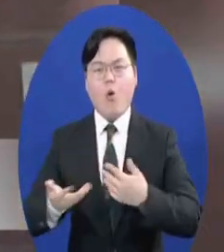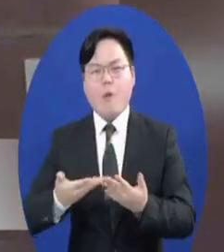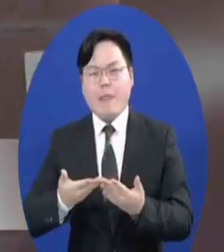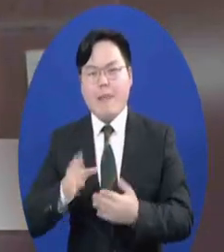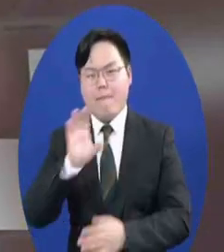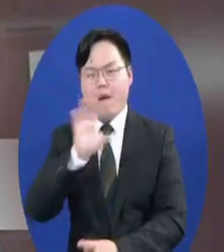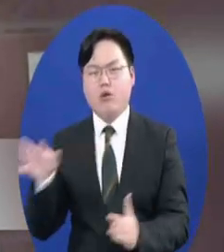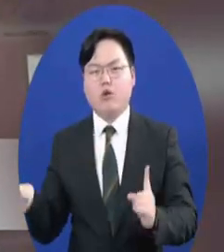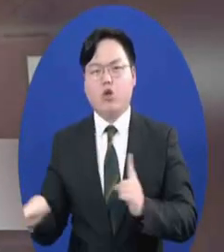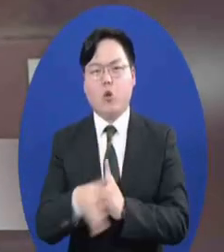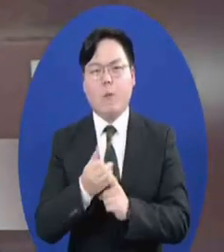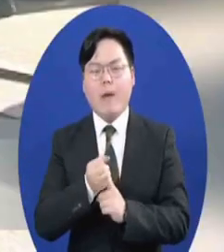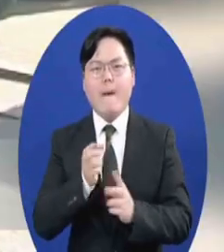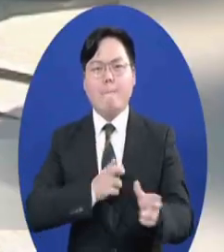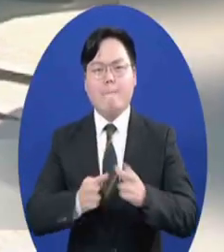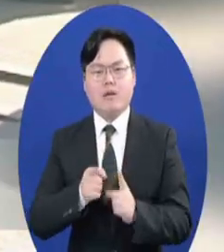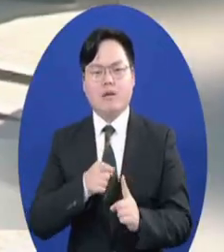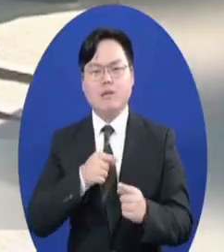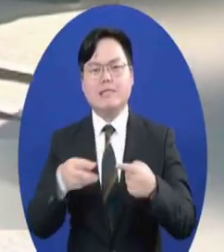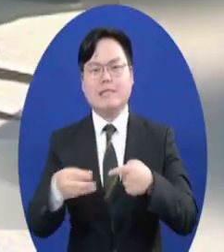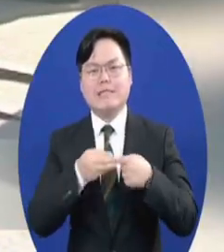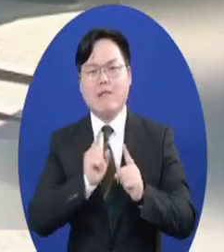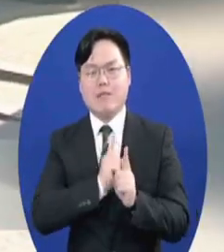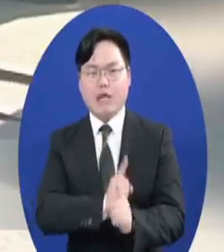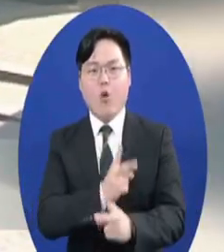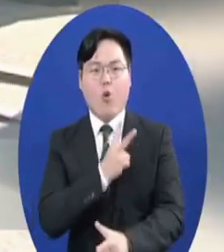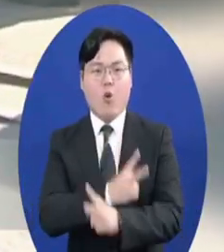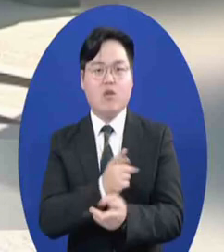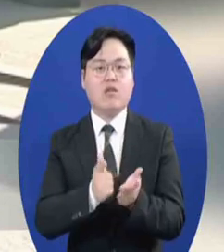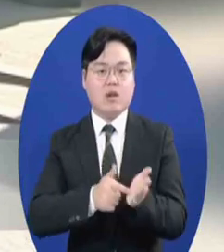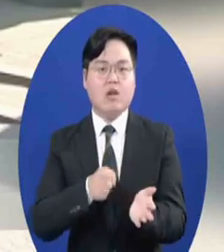нэгтгэж, бизнесийн зарчмаанд хөгжүүлэх хуулийн хэрэгжилт